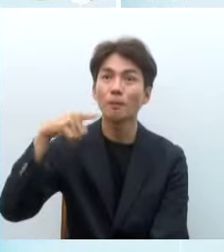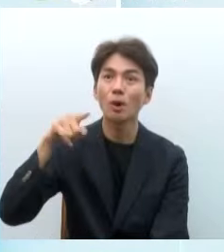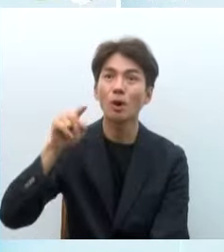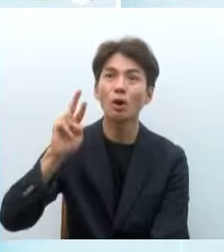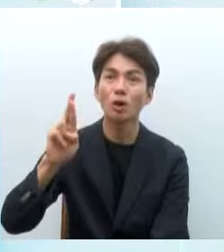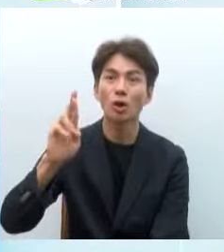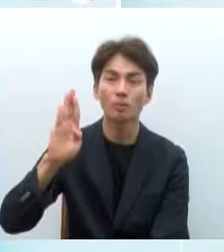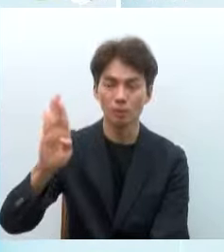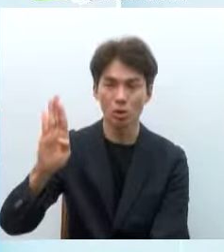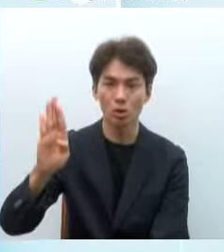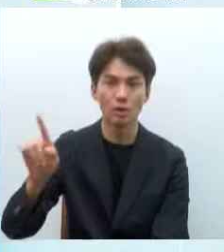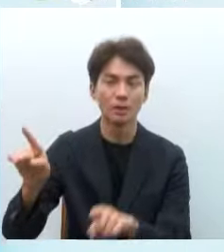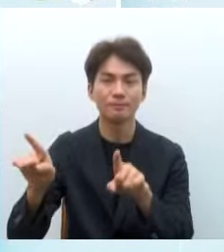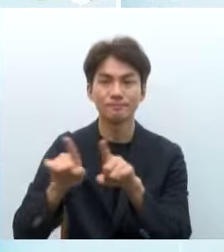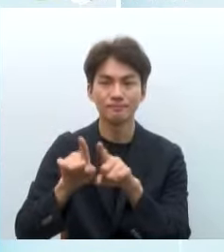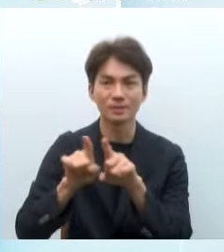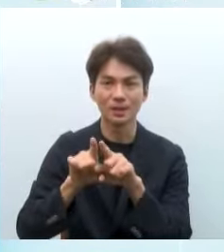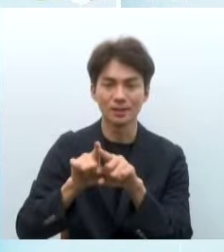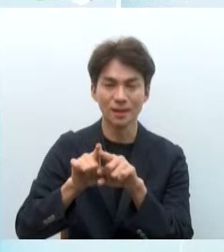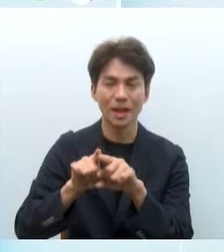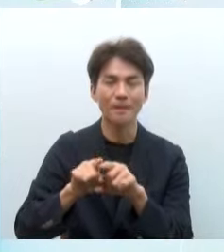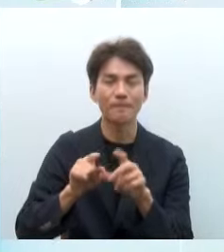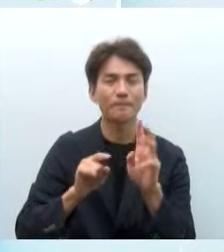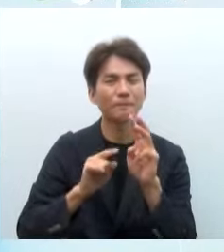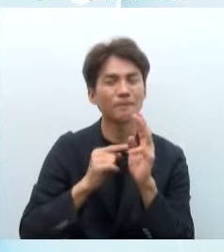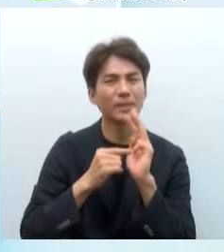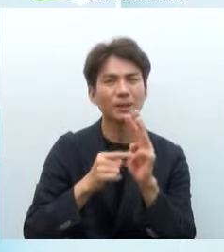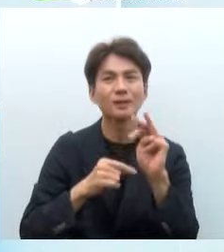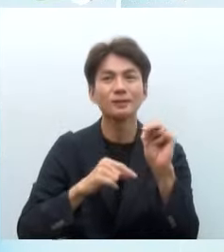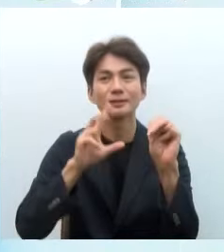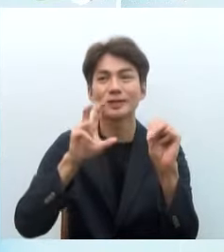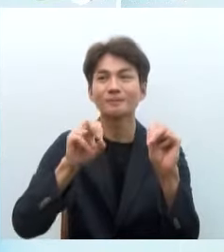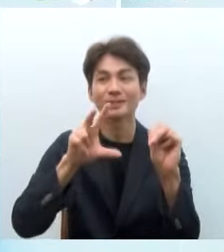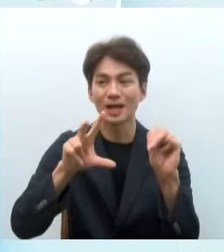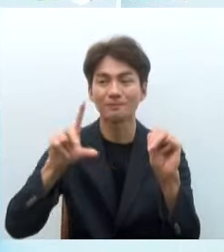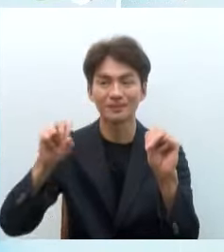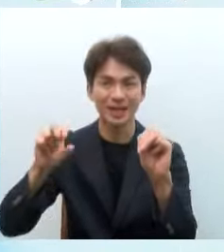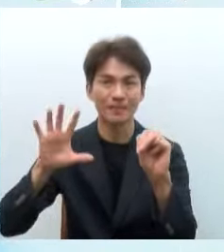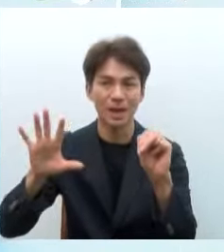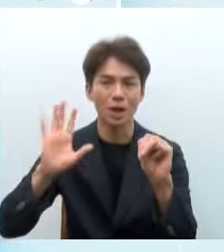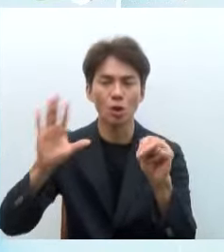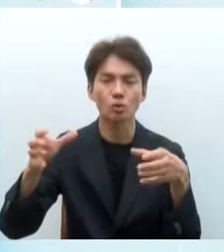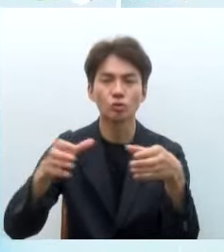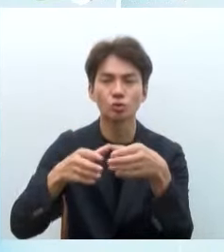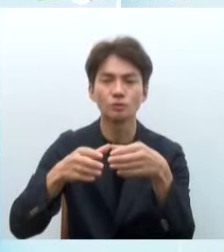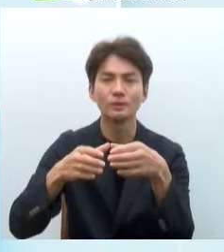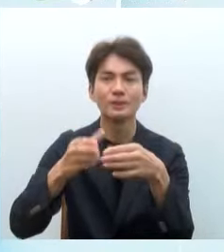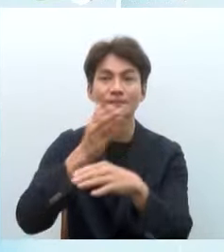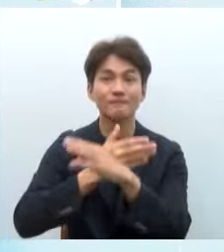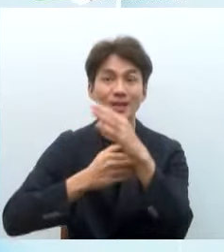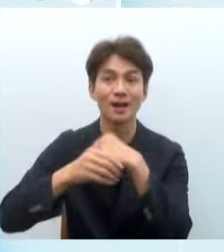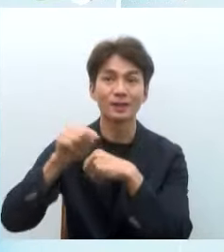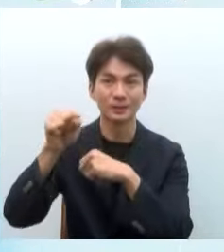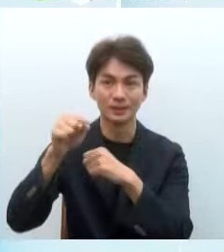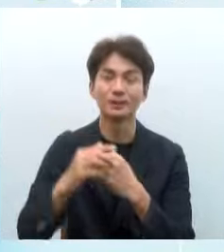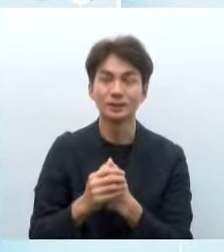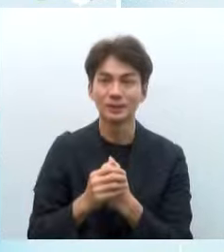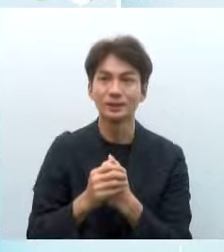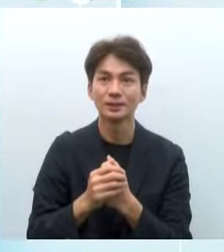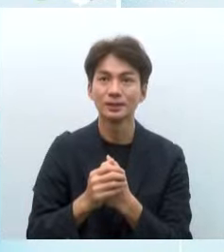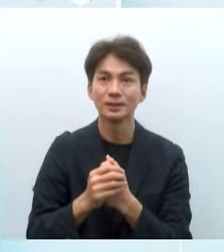สร้างงานให้คนพิการในหน่วยงานของรัฐเนี่ยมาตรา3335เนี่ยคืออย่างนี้นะครับว่าเขาบอก สรุ